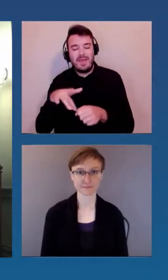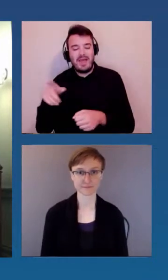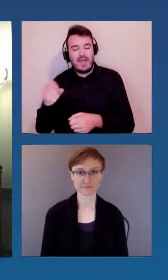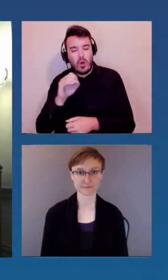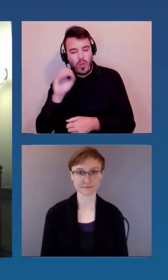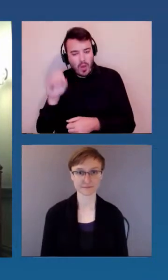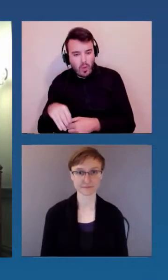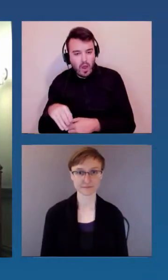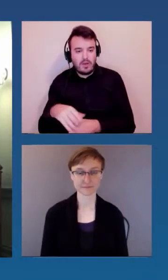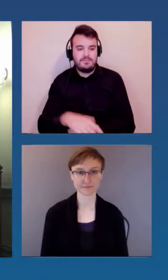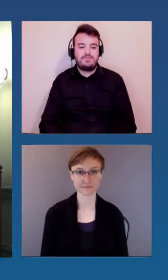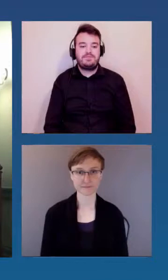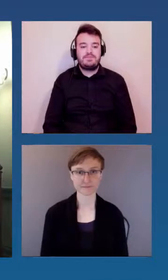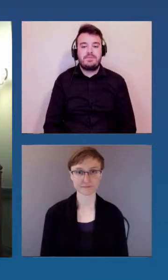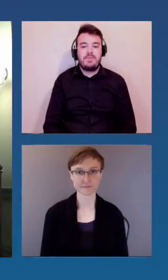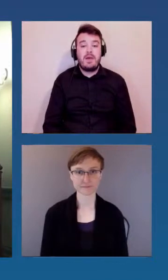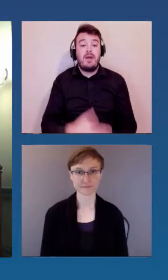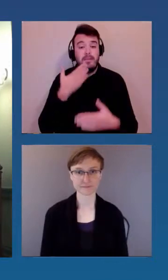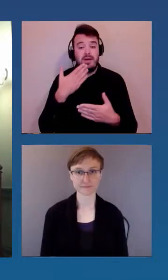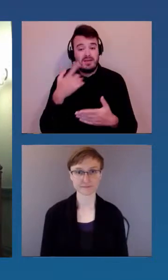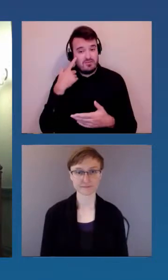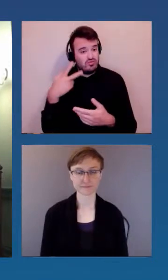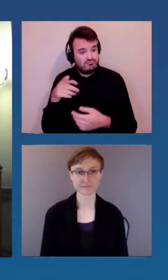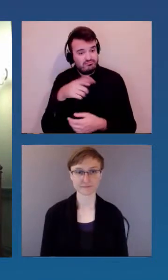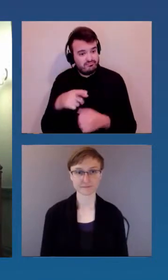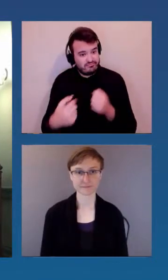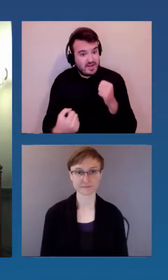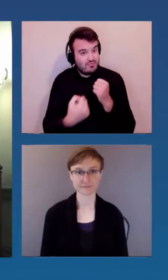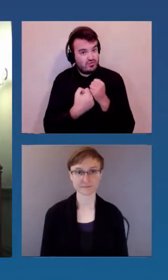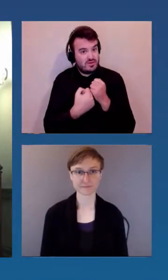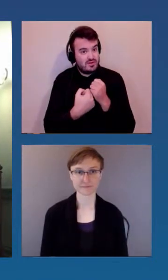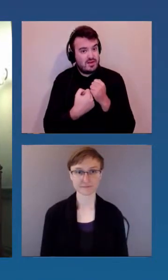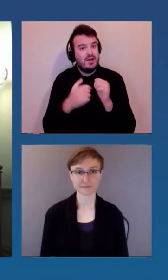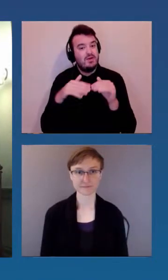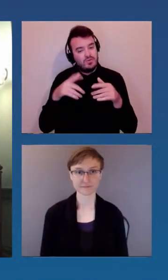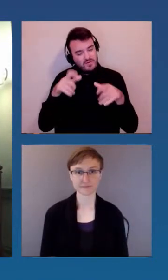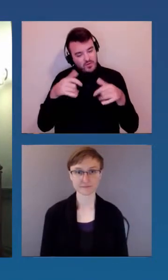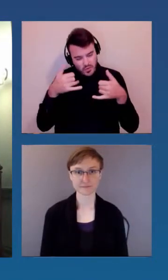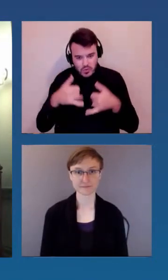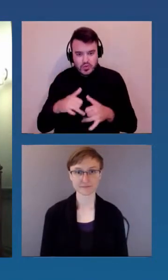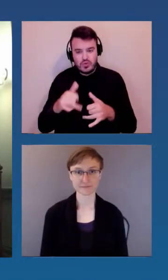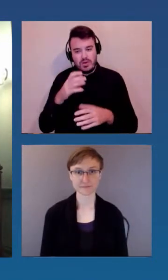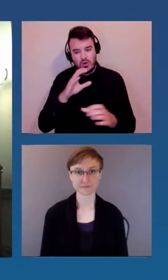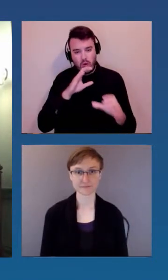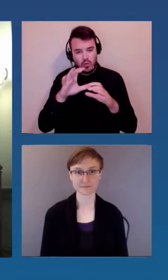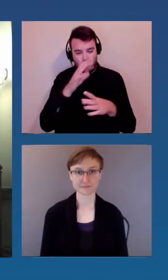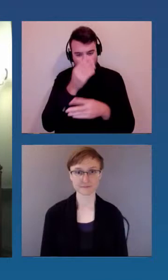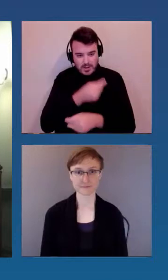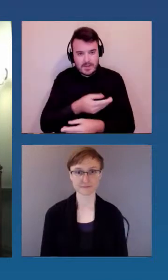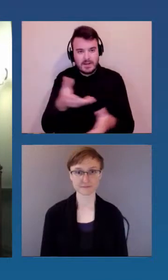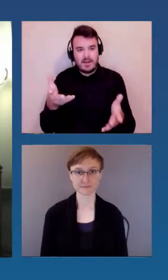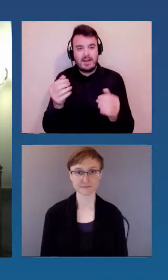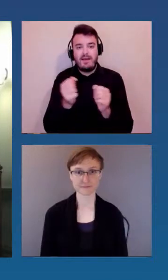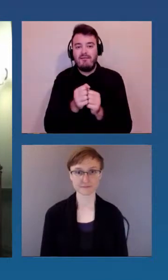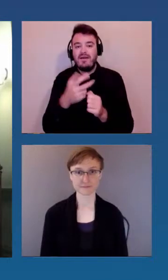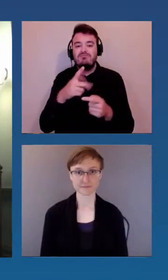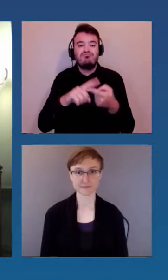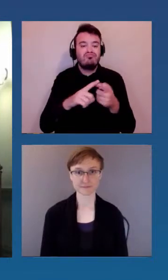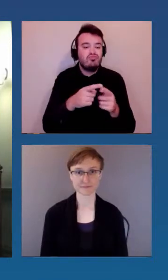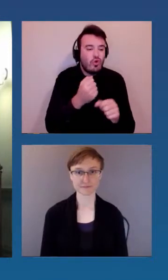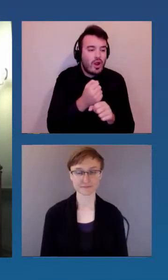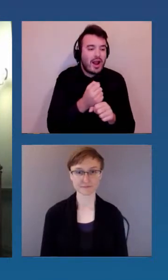les États-Unis. Il y a vraiment une possibilité de contacter COVID-19 si vous avez une grande fête dans votre